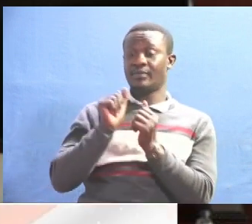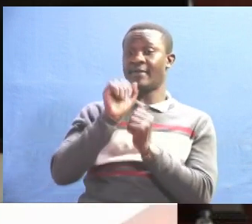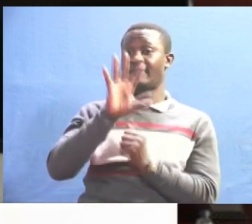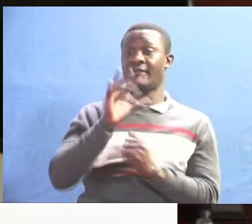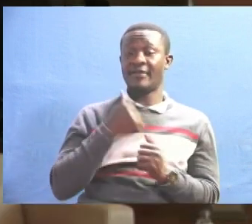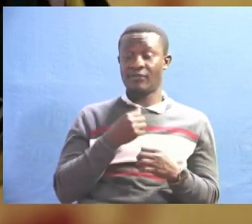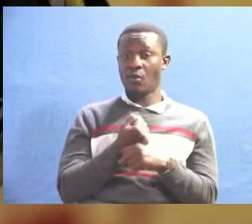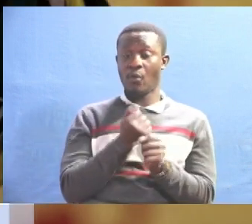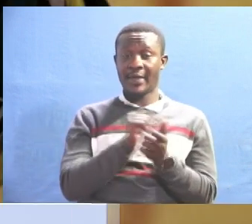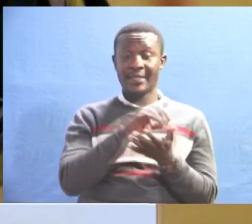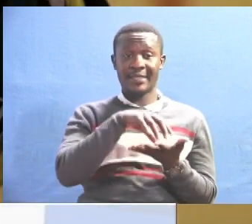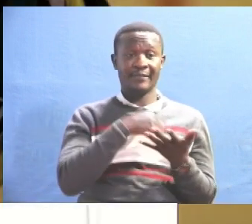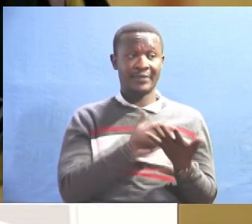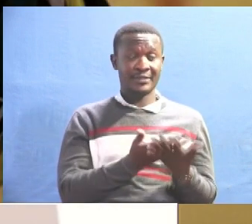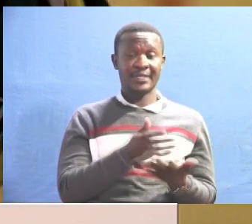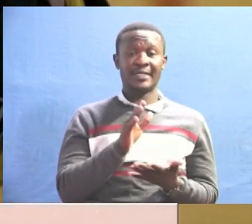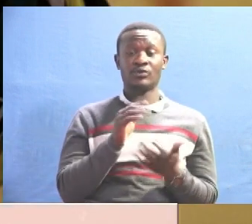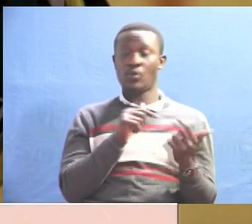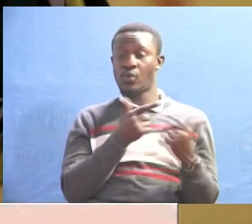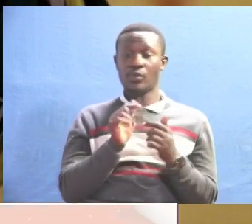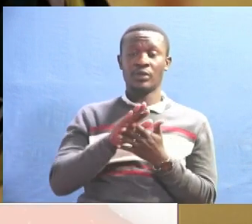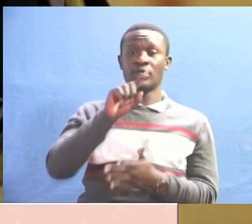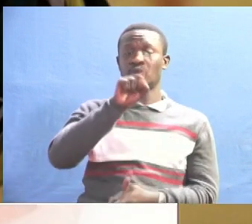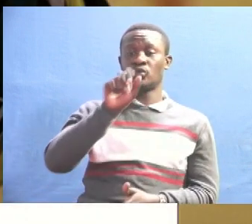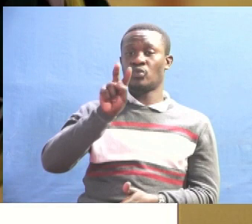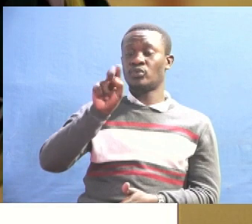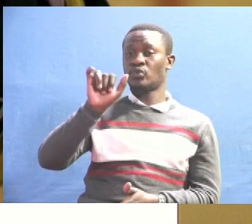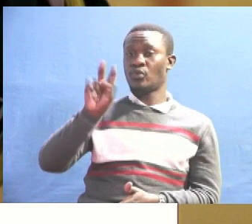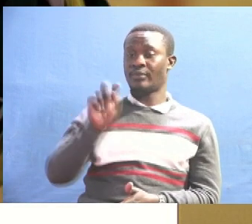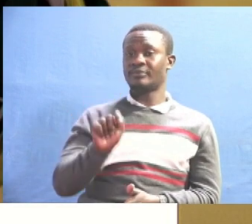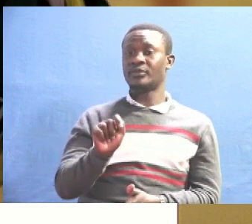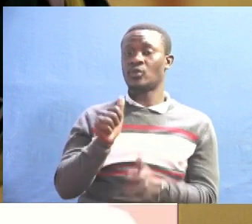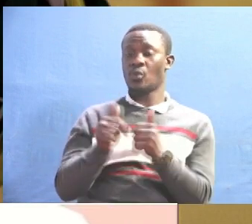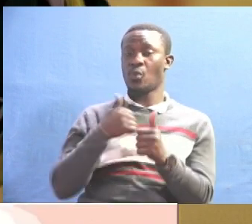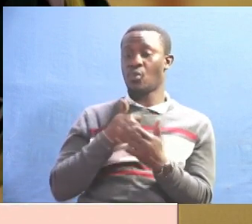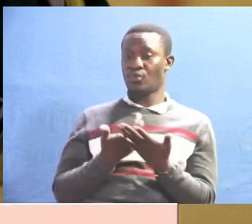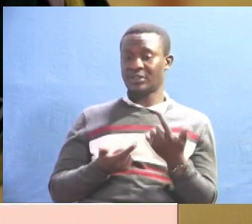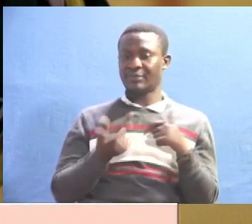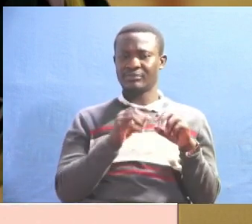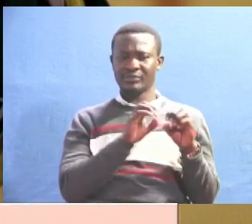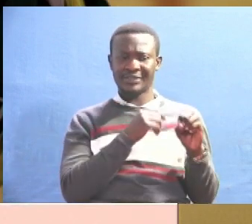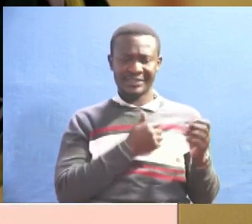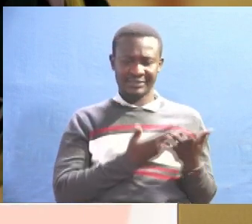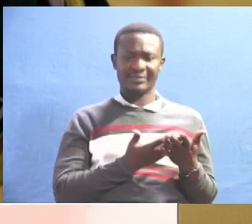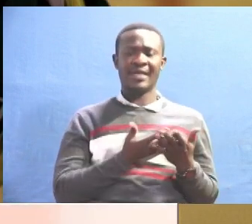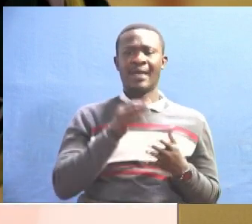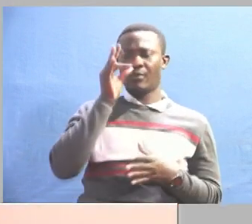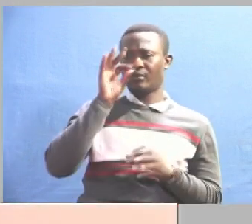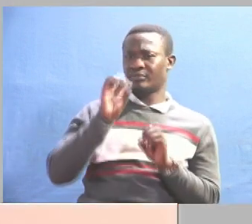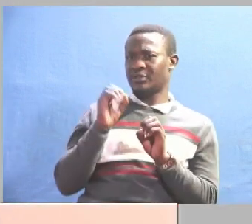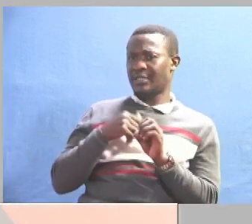katika nafasi hiyo ni Nkosazana Zuma wa Afrika Kusini pekee, ambaye hakutoka katika mataifa ya